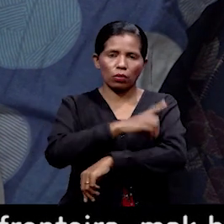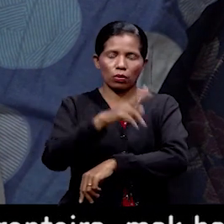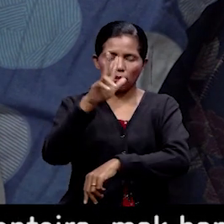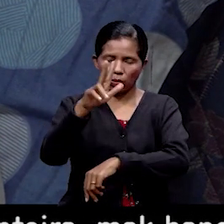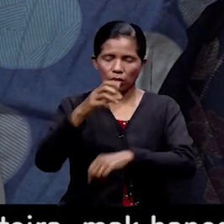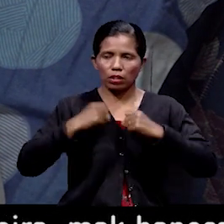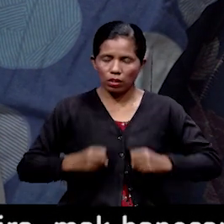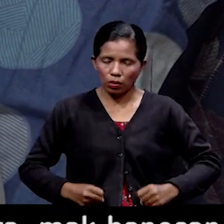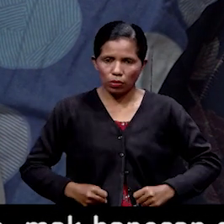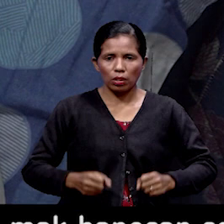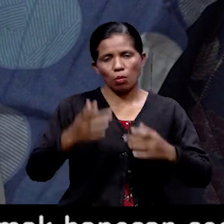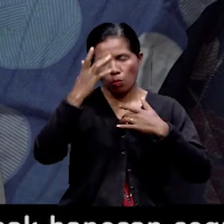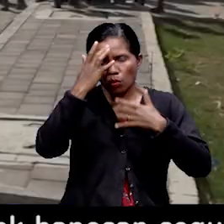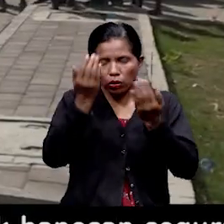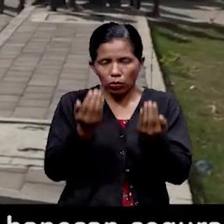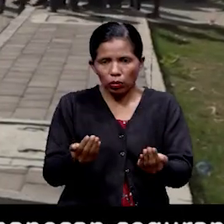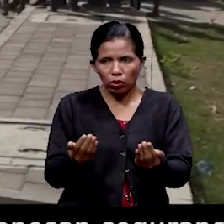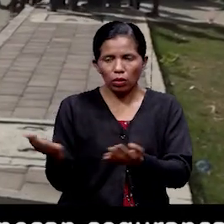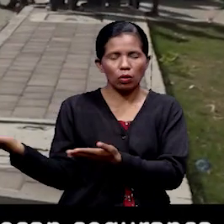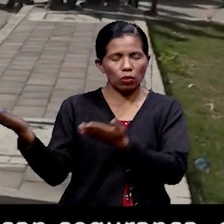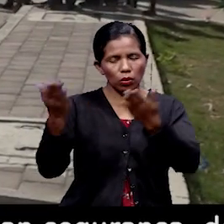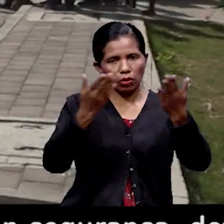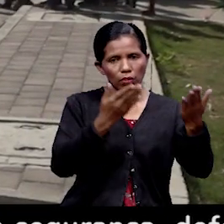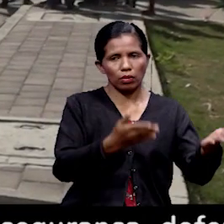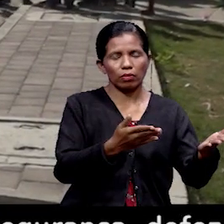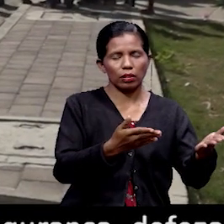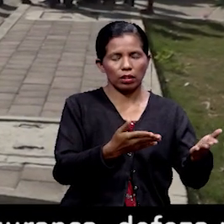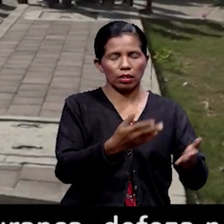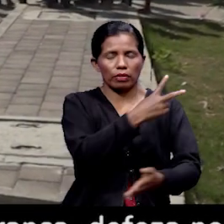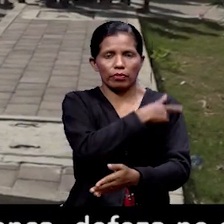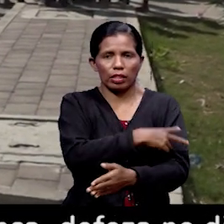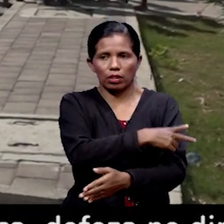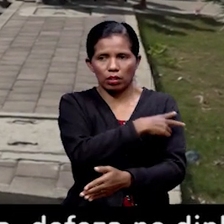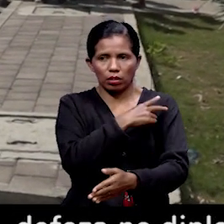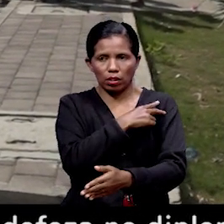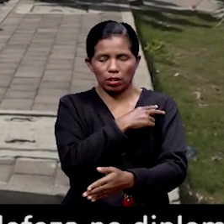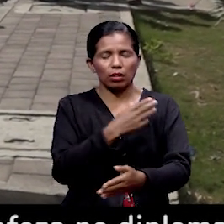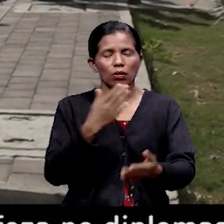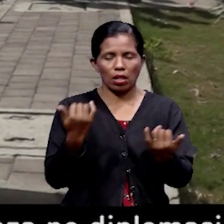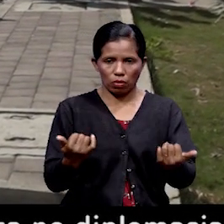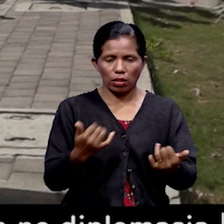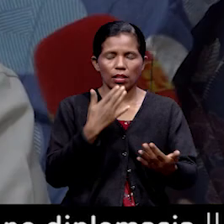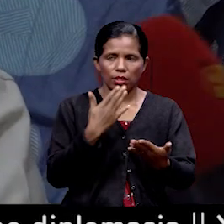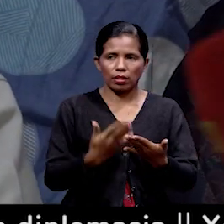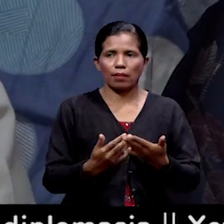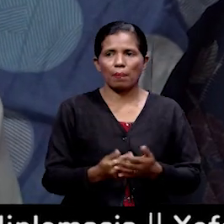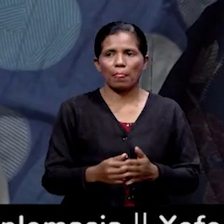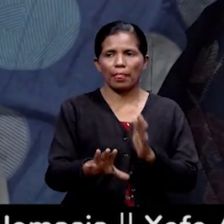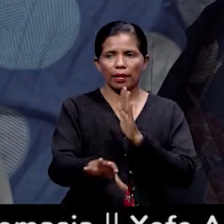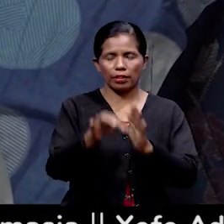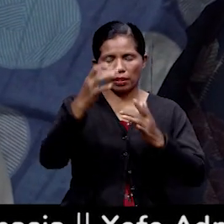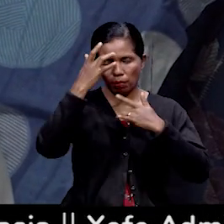hahu grave nune transfere kedas mai fale ia sala isolamento Vera Cruz to recuperado. Hetan tia Covid